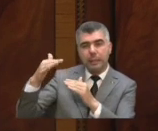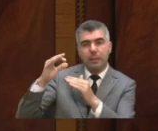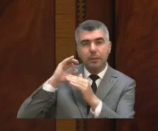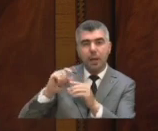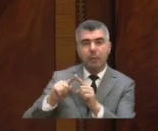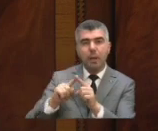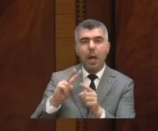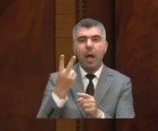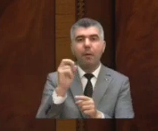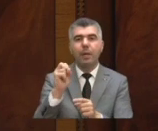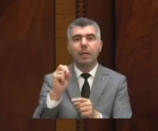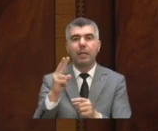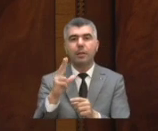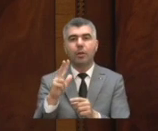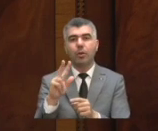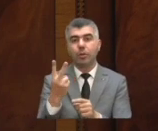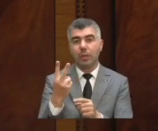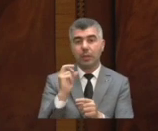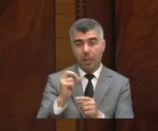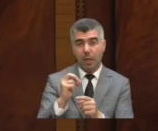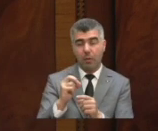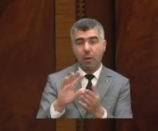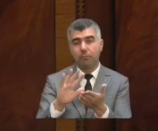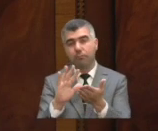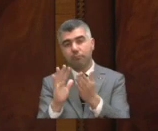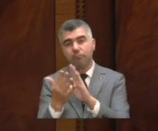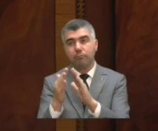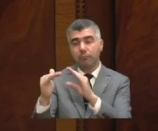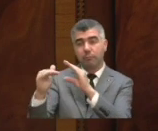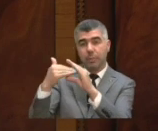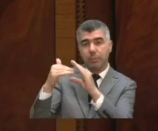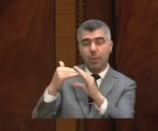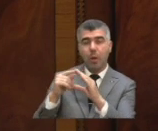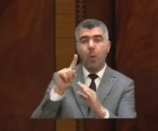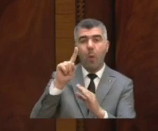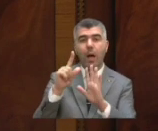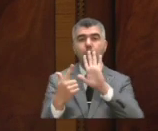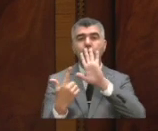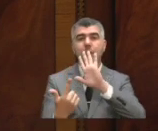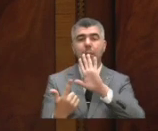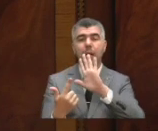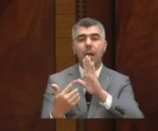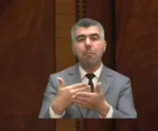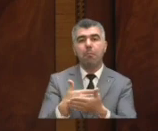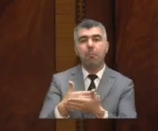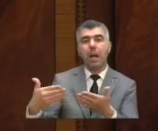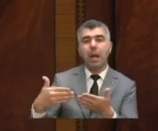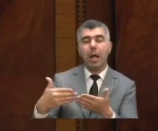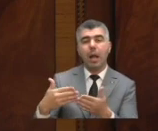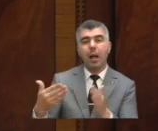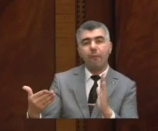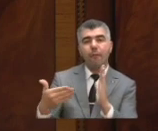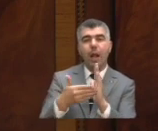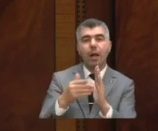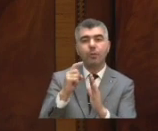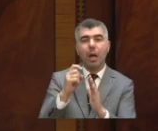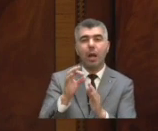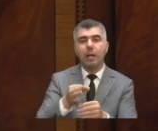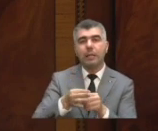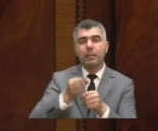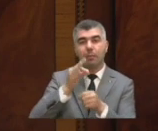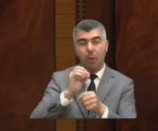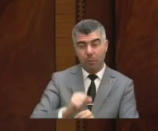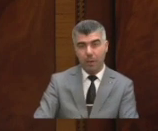2023 حيث حقق عائدات تتجاوز 71 مليار نهايه شهر غشت مسجلا بذلك